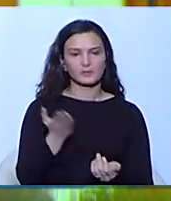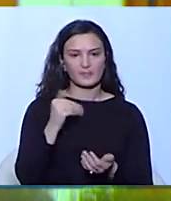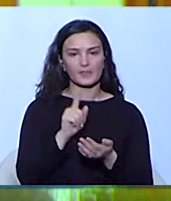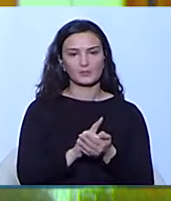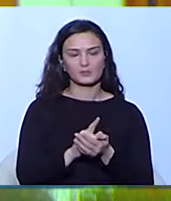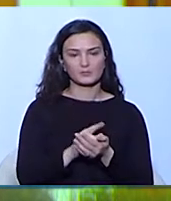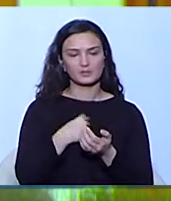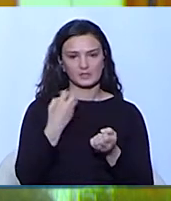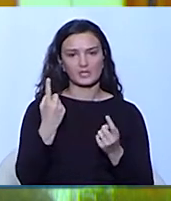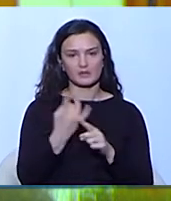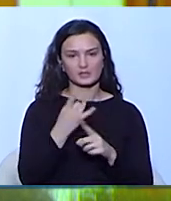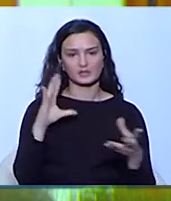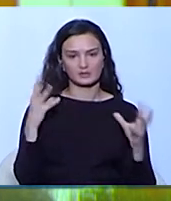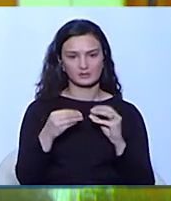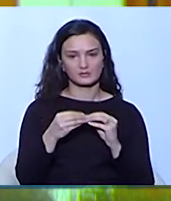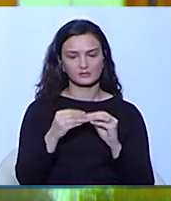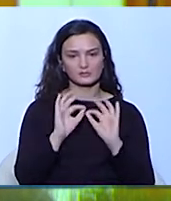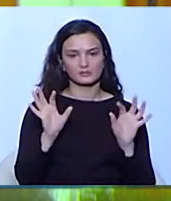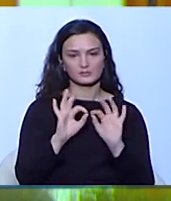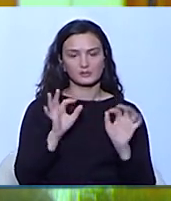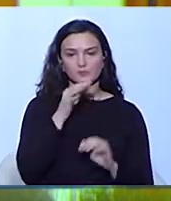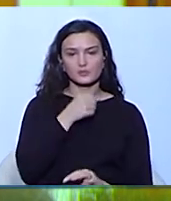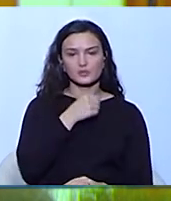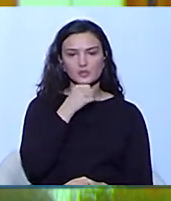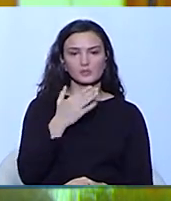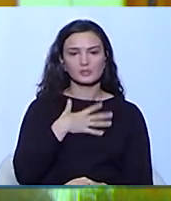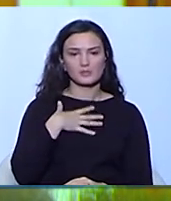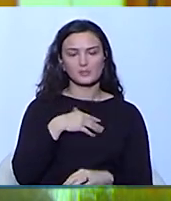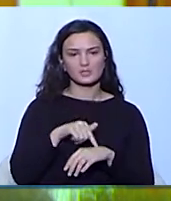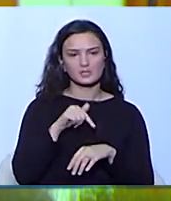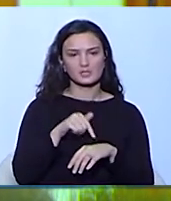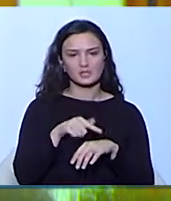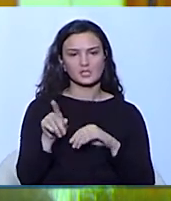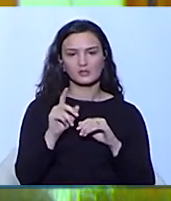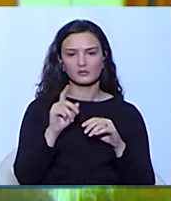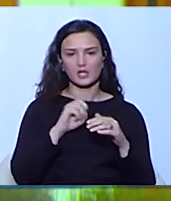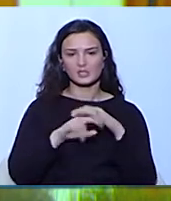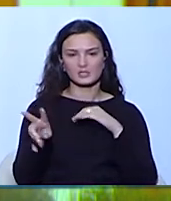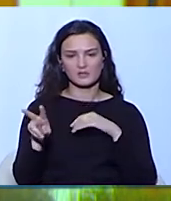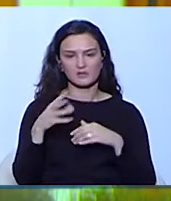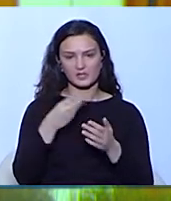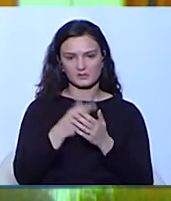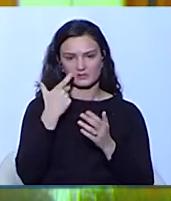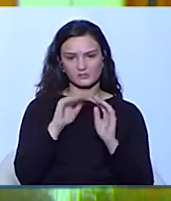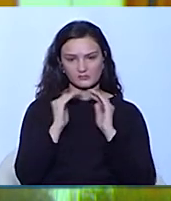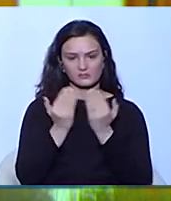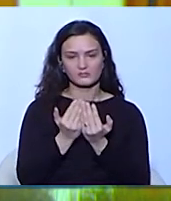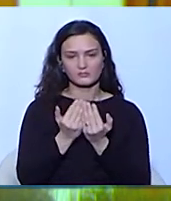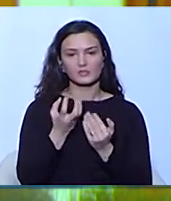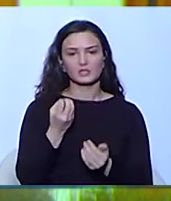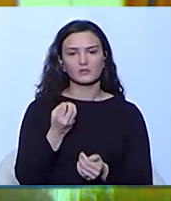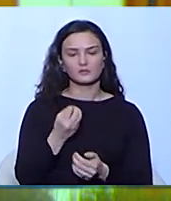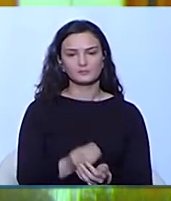მოდით კიდევ ერთხელ შევკრიფოთ ეს სიმპტომები და ვთქვათ, მოზარდობის დეპრესია, ანუ გაქცევა, თავის თავში ჩაკეტვა,